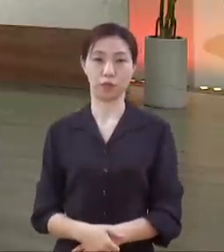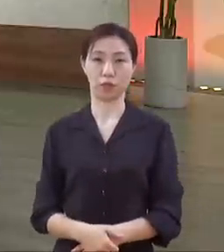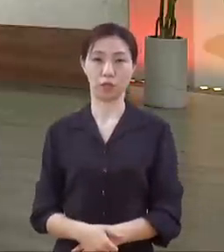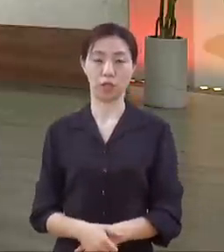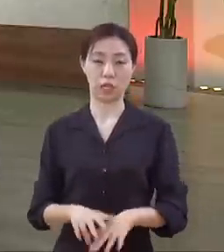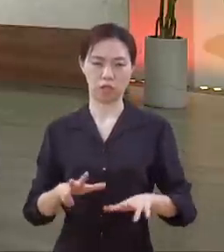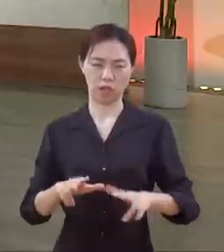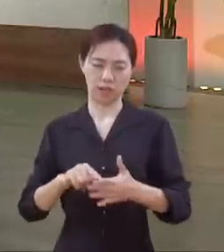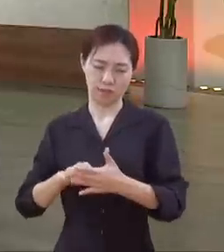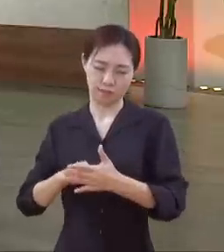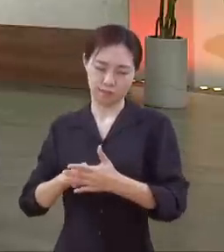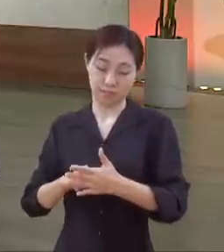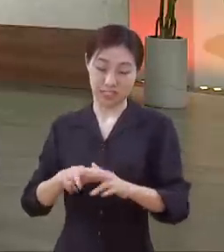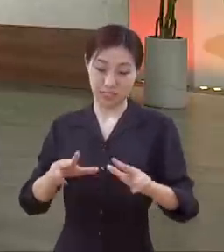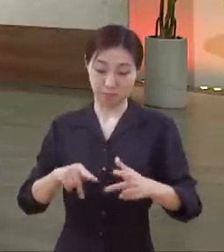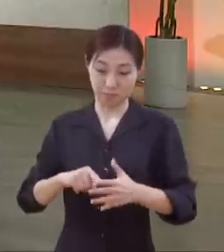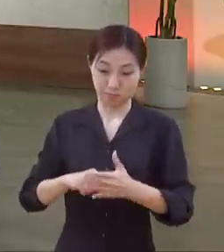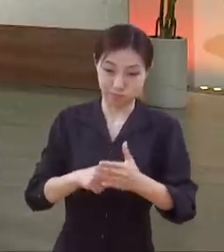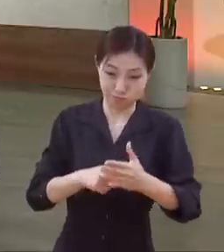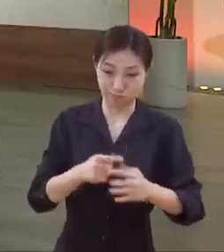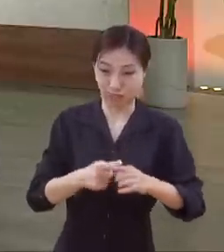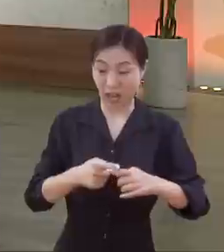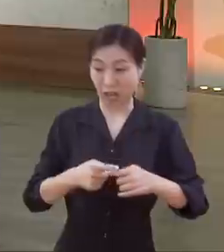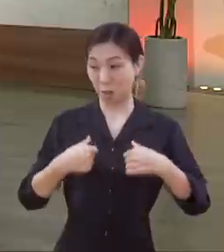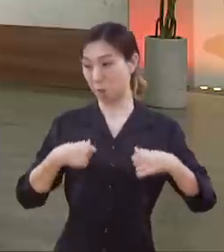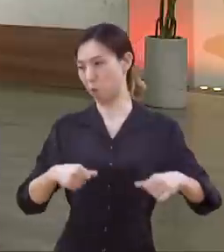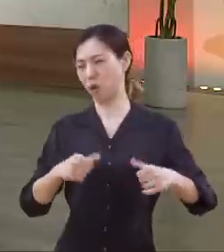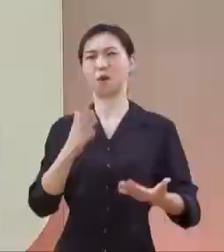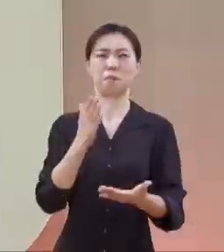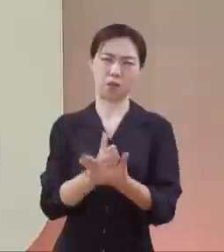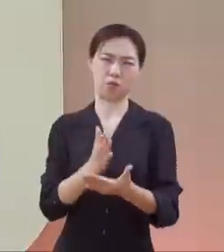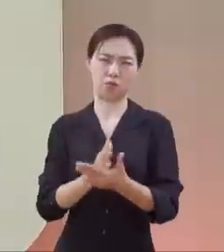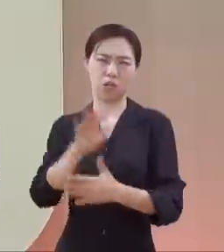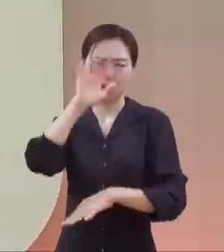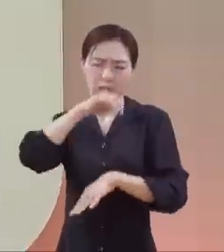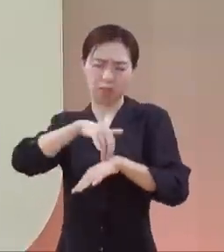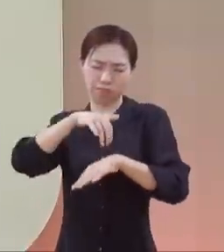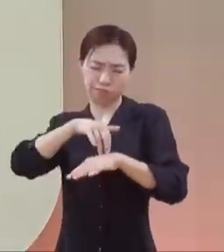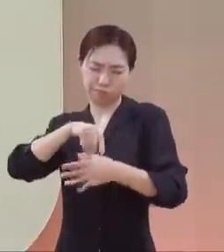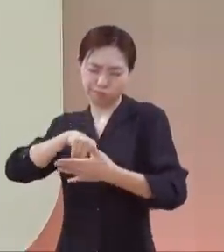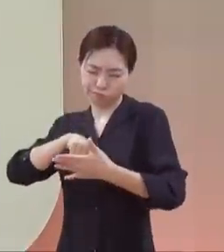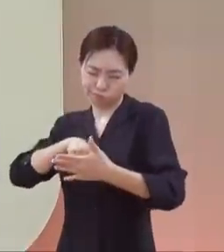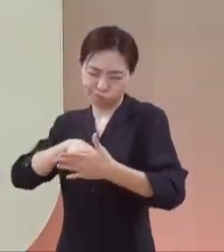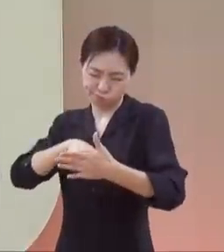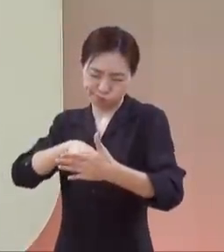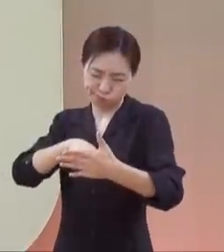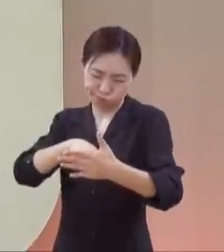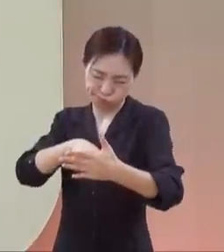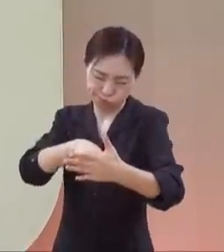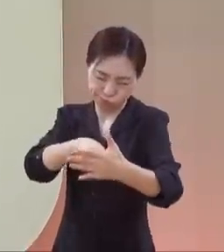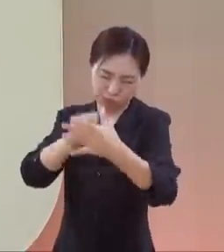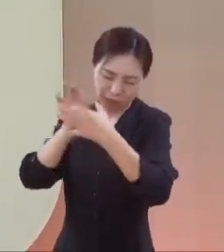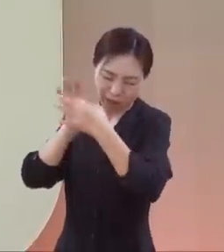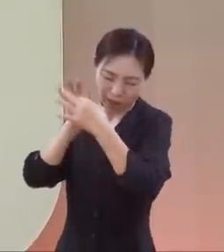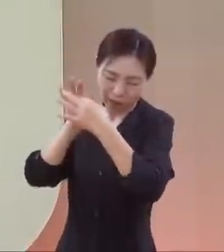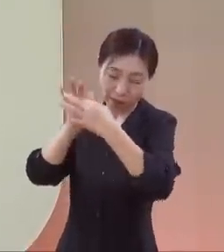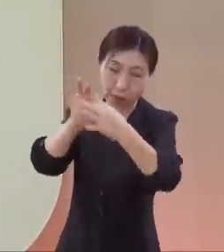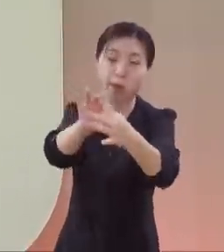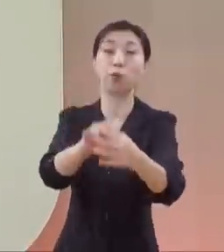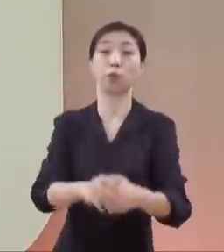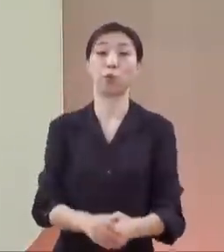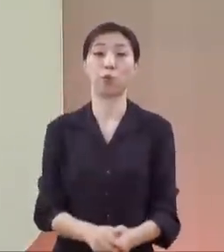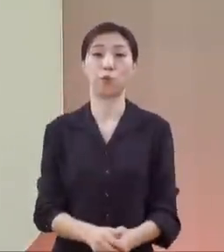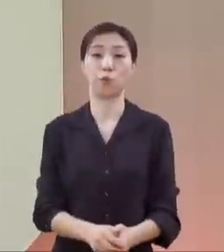꾸준히 염불하고 수행하고 공덕을 닦으면 알게 모르게 보이지 않는 그런 부처님의